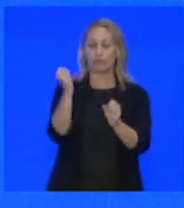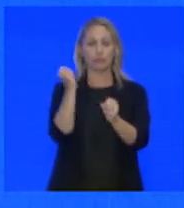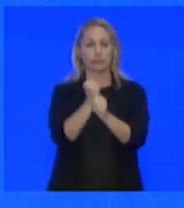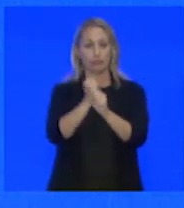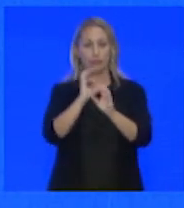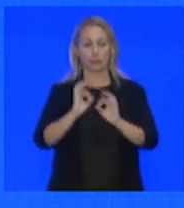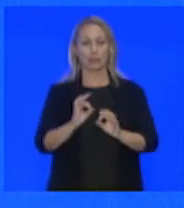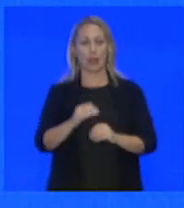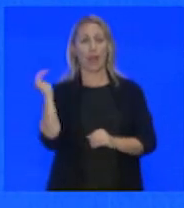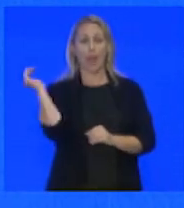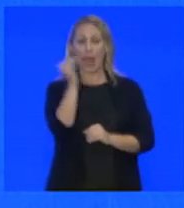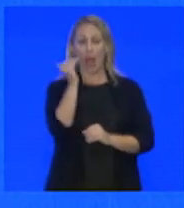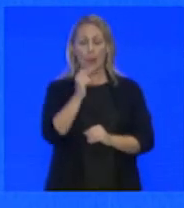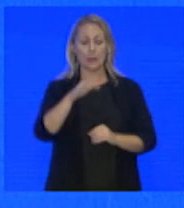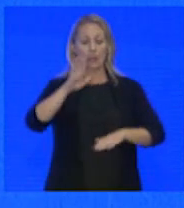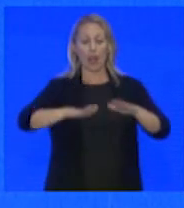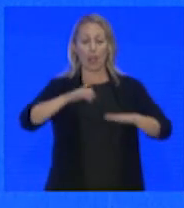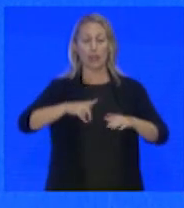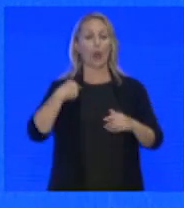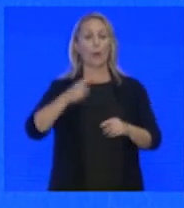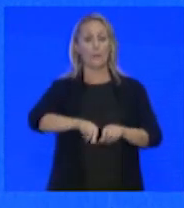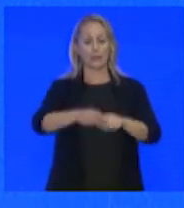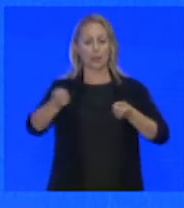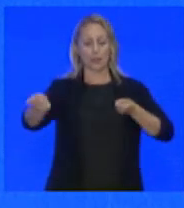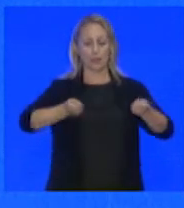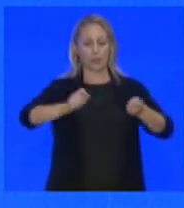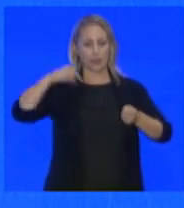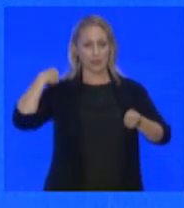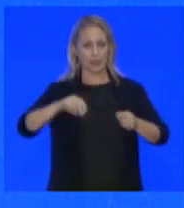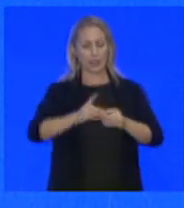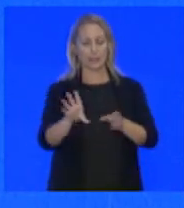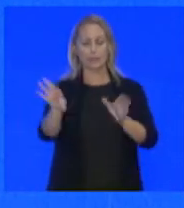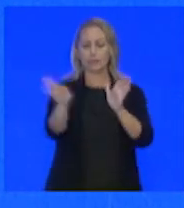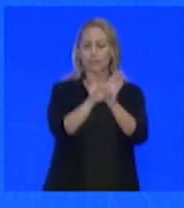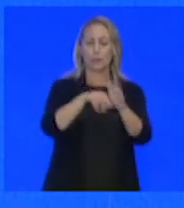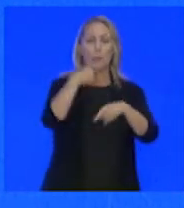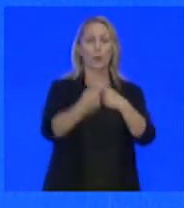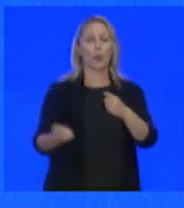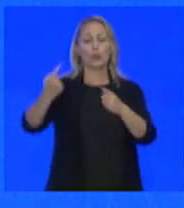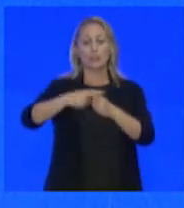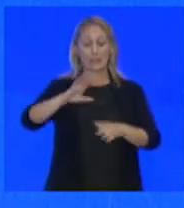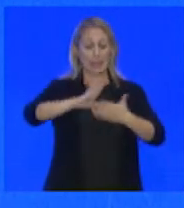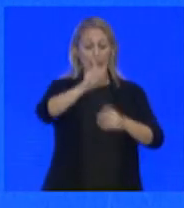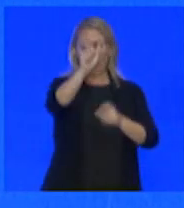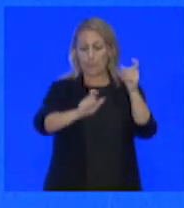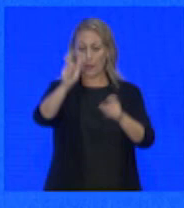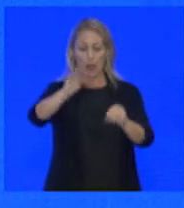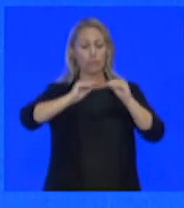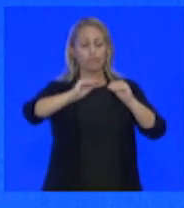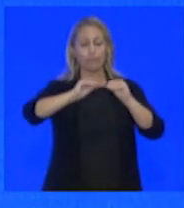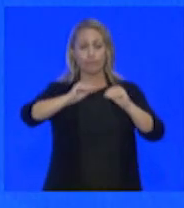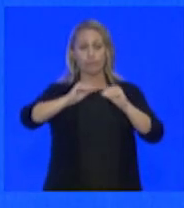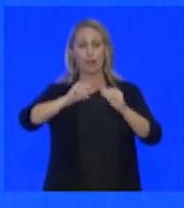άμεση ενεργοποίηση του κλάδου των επιτελικών στελεχών της δημόσιας διοίκησης, αλλά και η διαρκής κατάρτιση των υπαλλήλων μέσω του Εθνικού